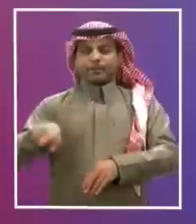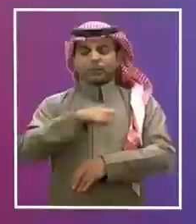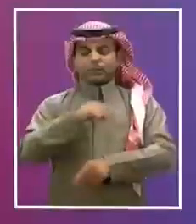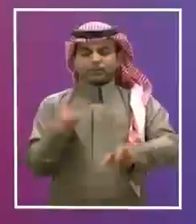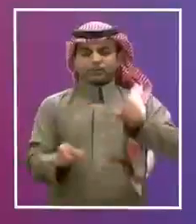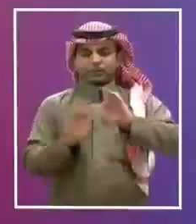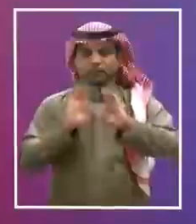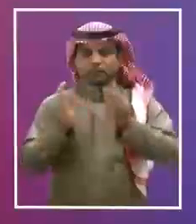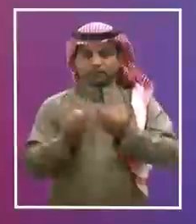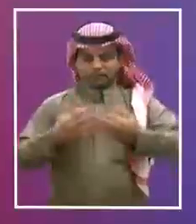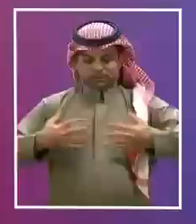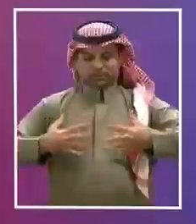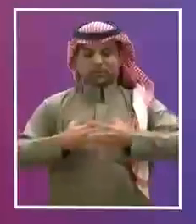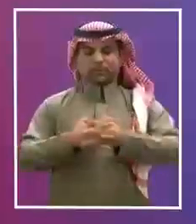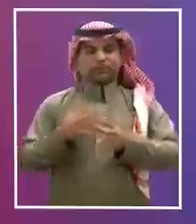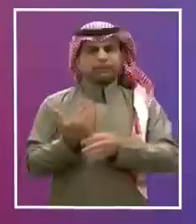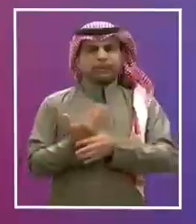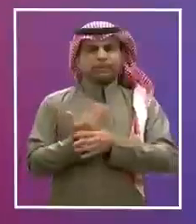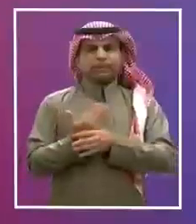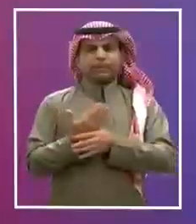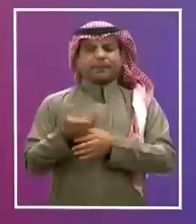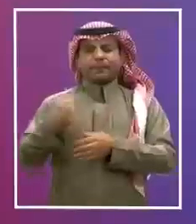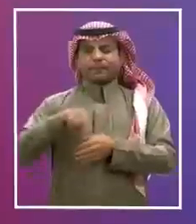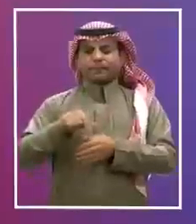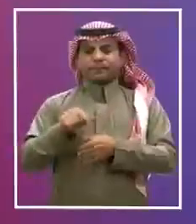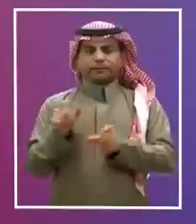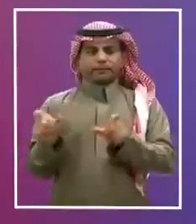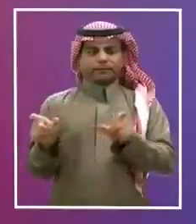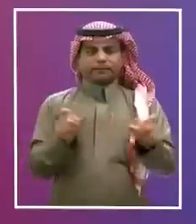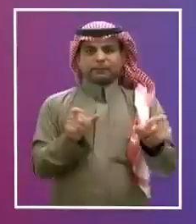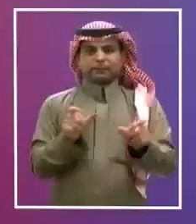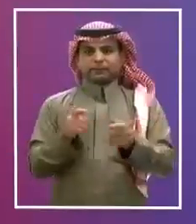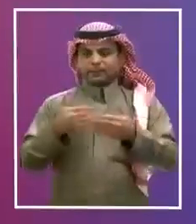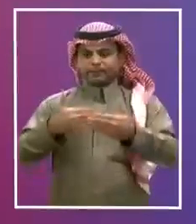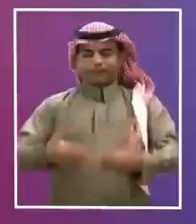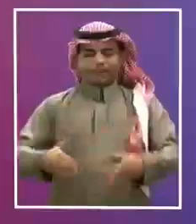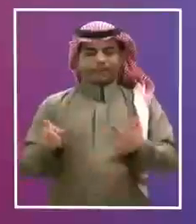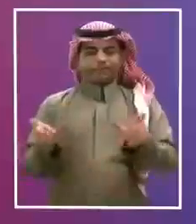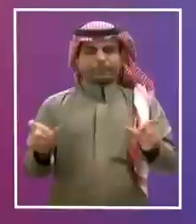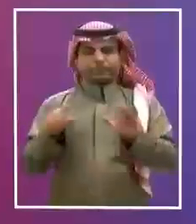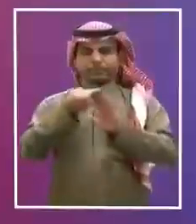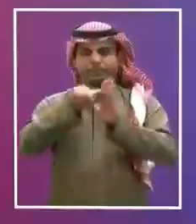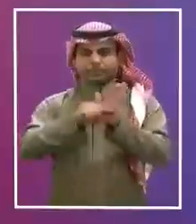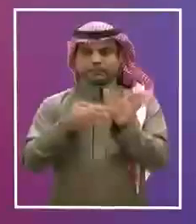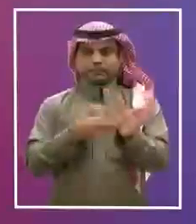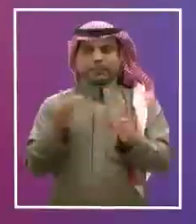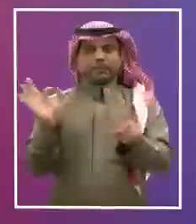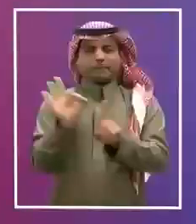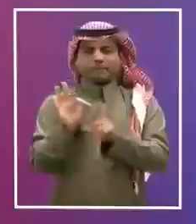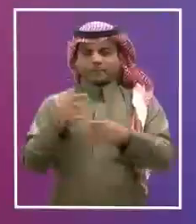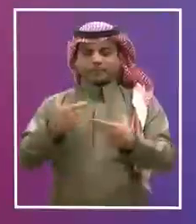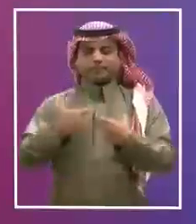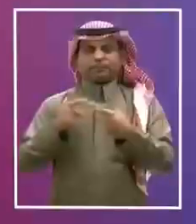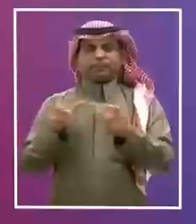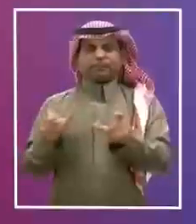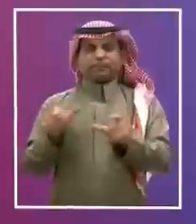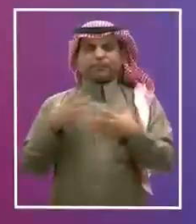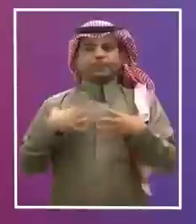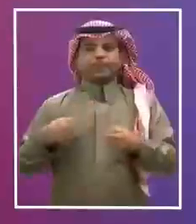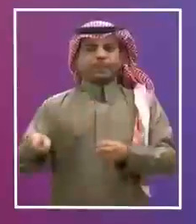المجتمع من الالتزام والاحتراز والأمور الوقائية والإجراءات الوقائية للحفاظ على سلامتنا وسلامة من حولنا.